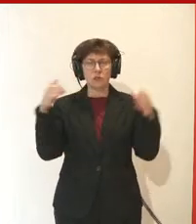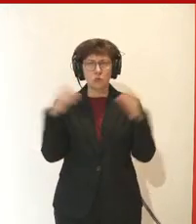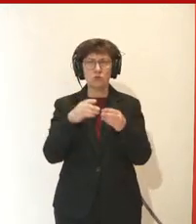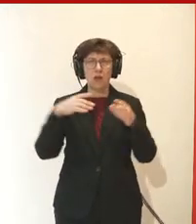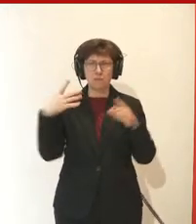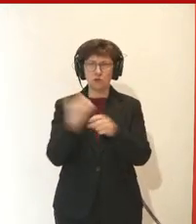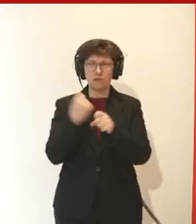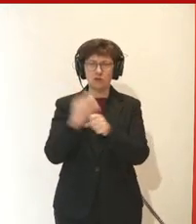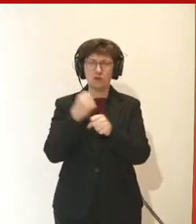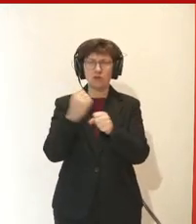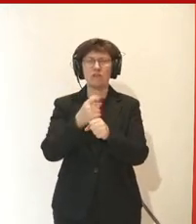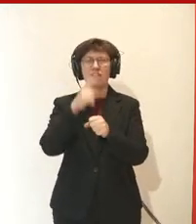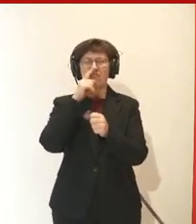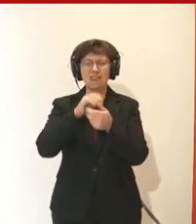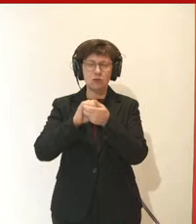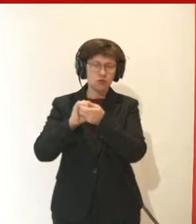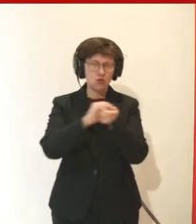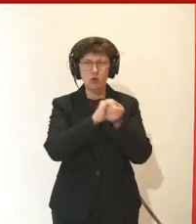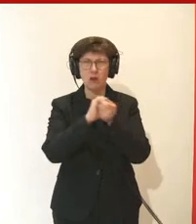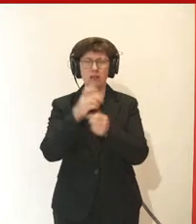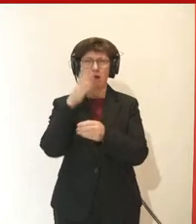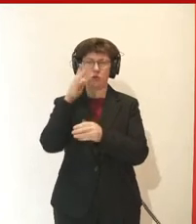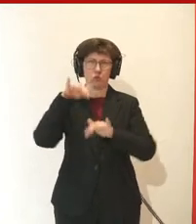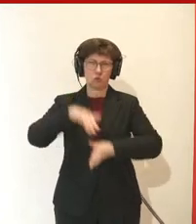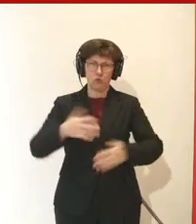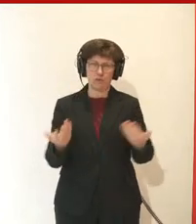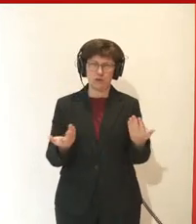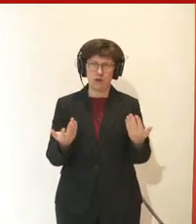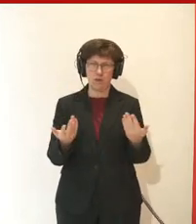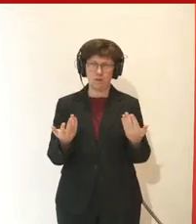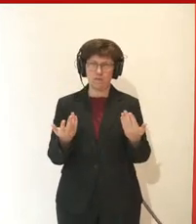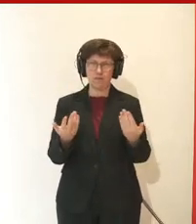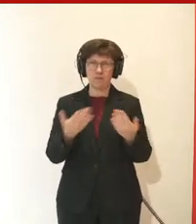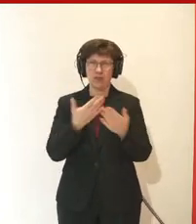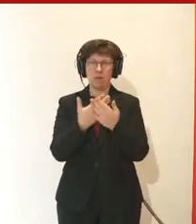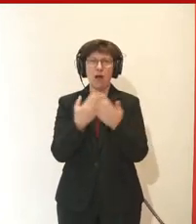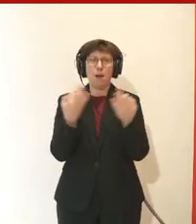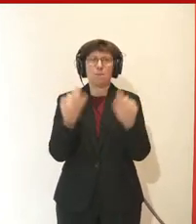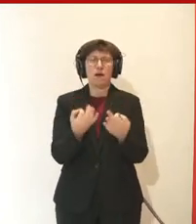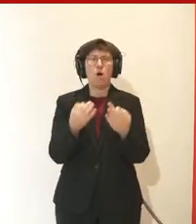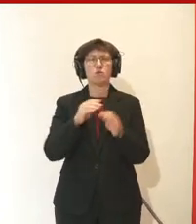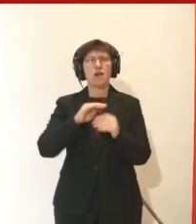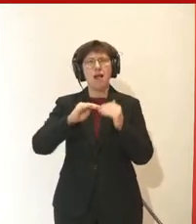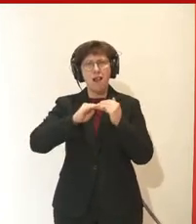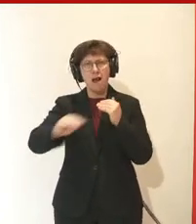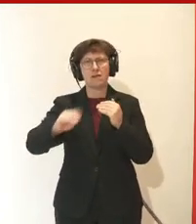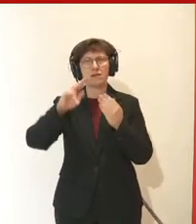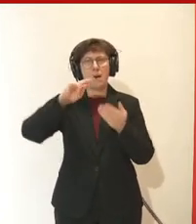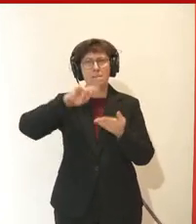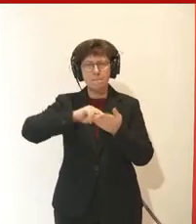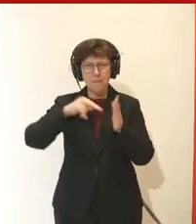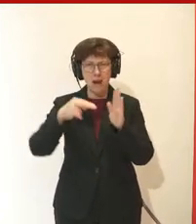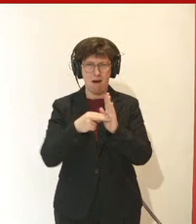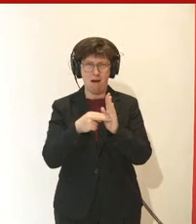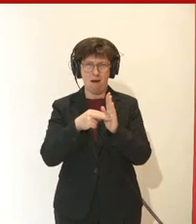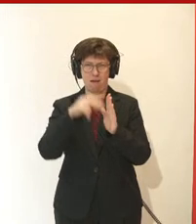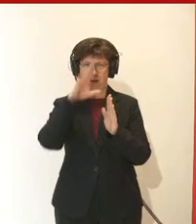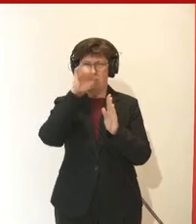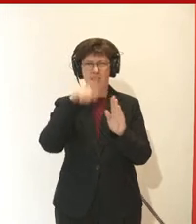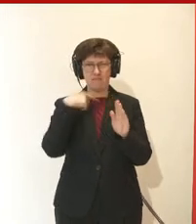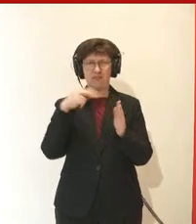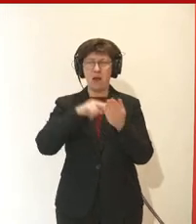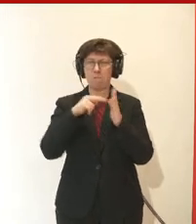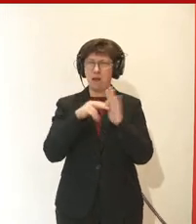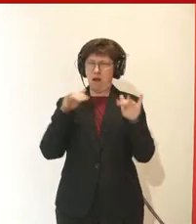bewältigen wenn es auch eine solidarische zukunft ist aber das setzt ein land mit einem plan für die zukunft voraus und wir haben einen solchen